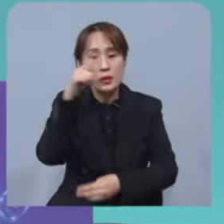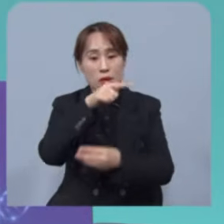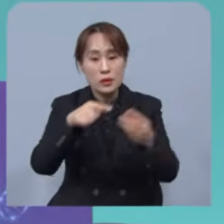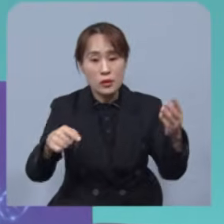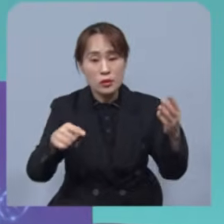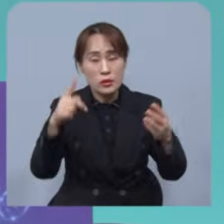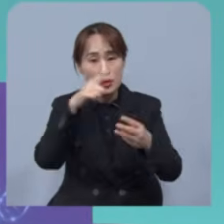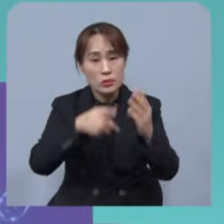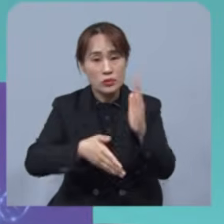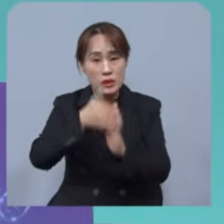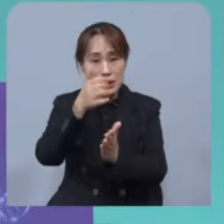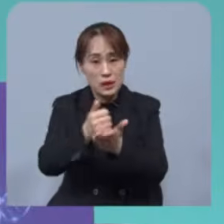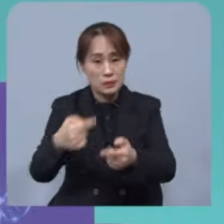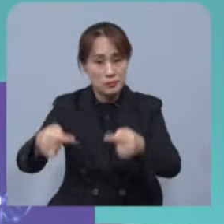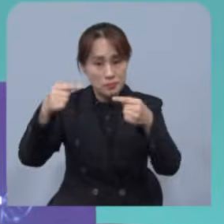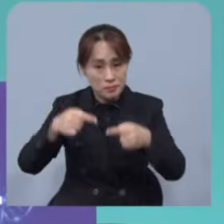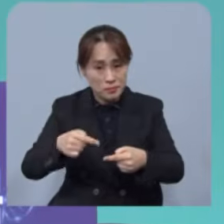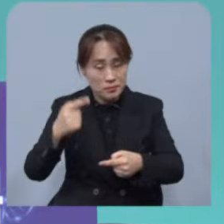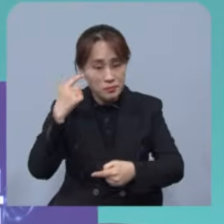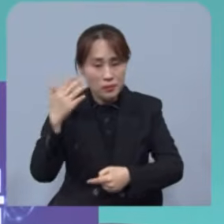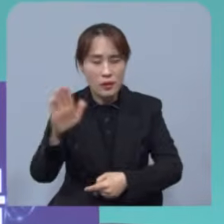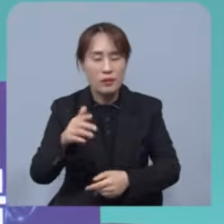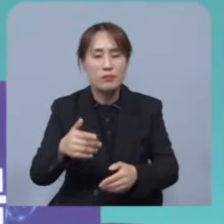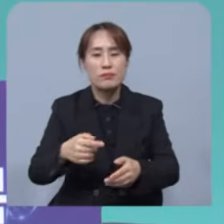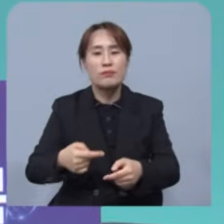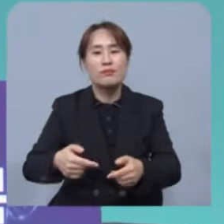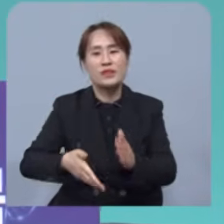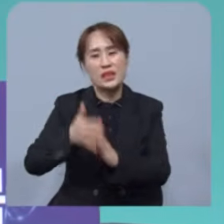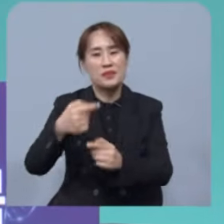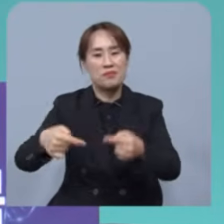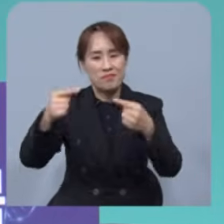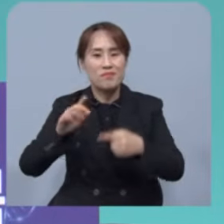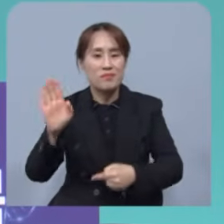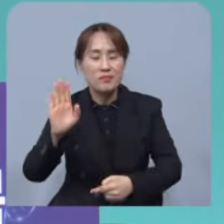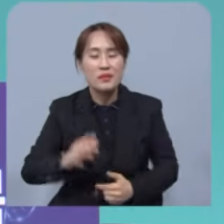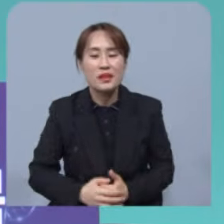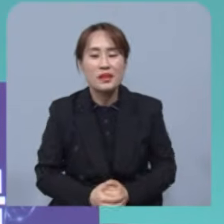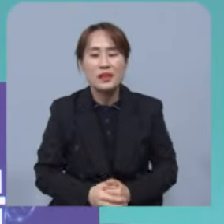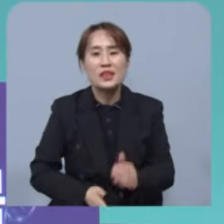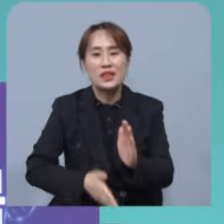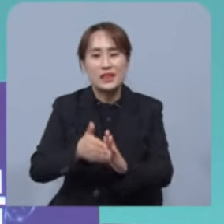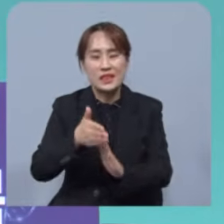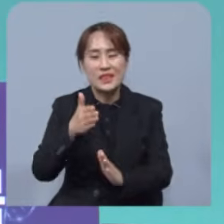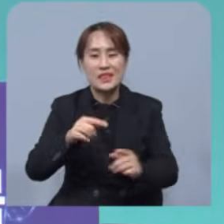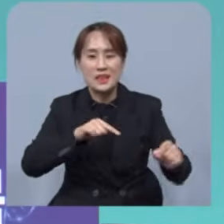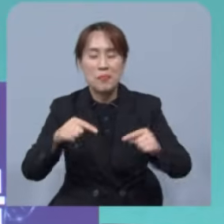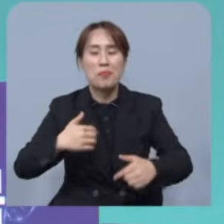청주시인데 청주시장도 오셨나요? 네, 안 오신 모양이구나. 시정이 바쁘시니까.